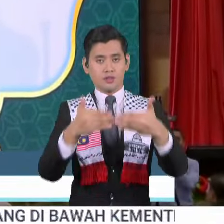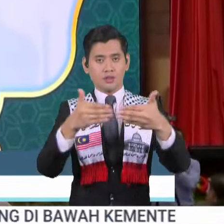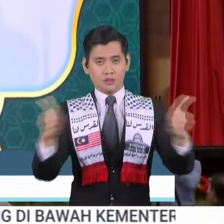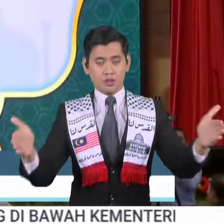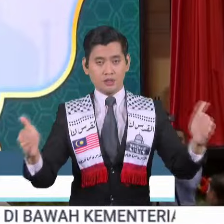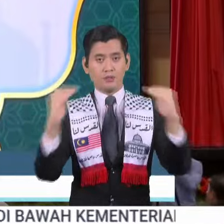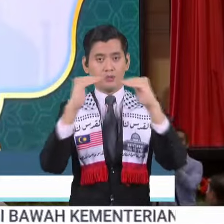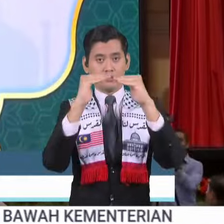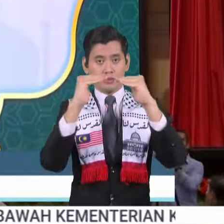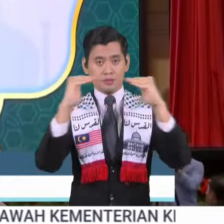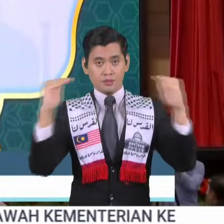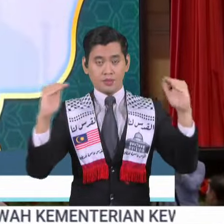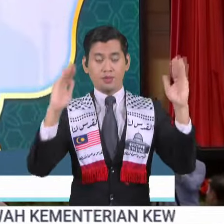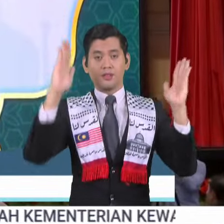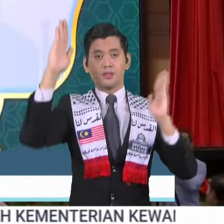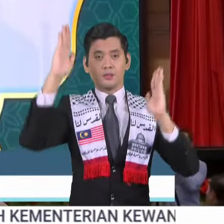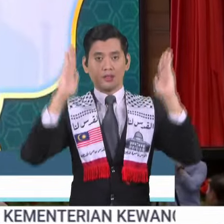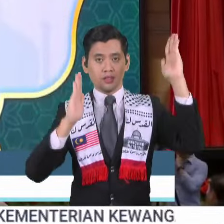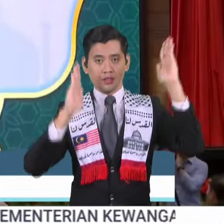persekutuan.